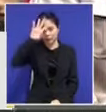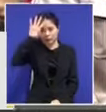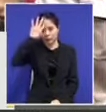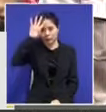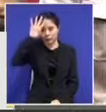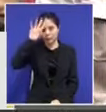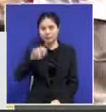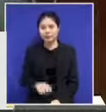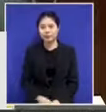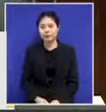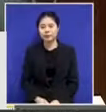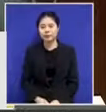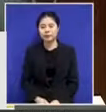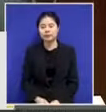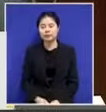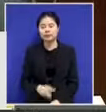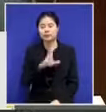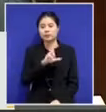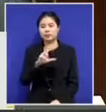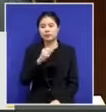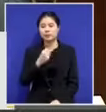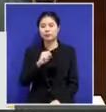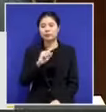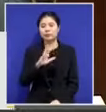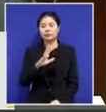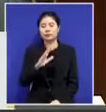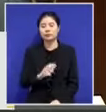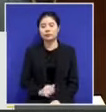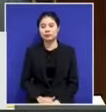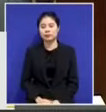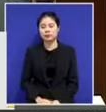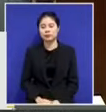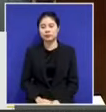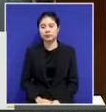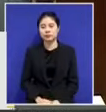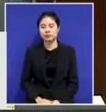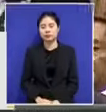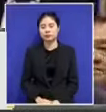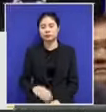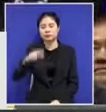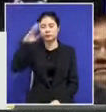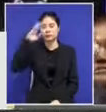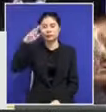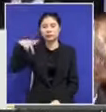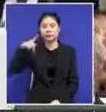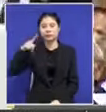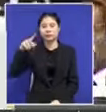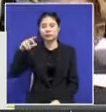รุ่งเรืองกิจครับ 315พลเอกประสาทสุขเกษตร พลเอกประยุทธ์จันทร์โอชา